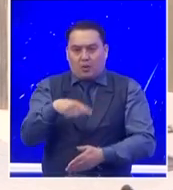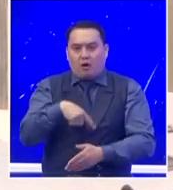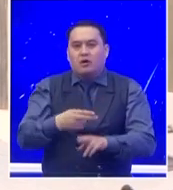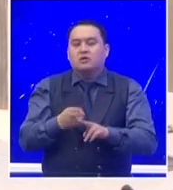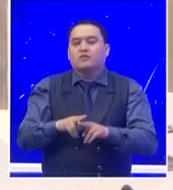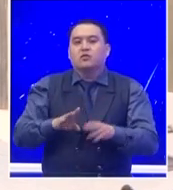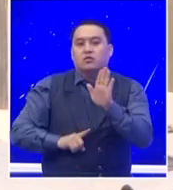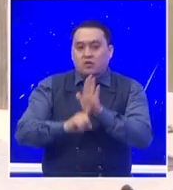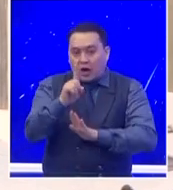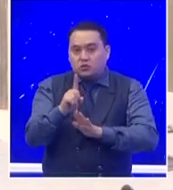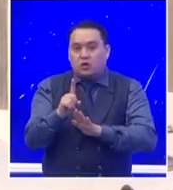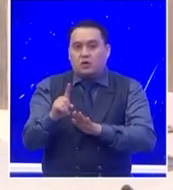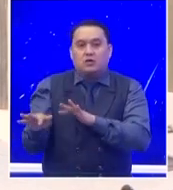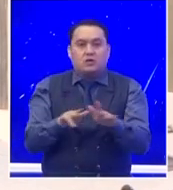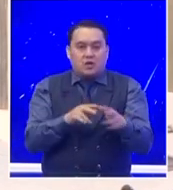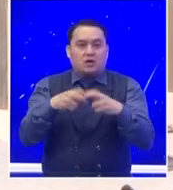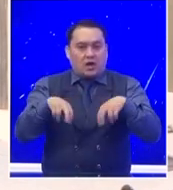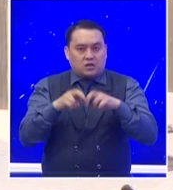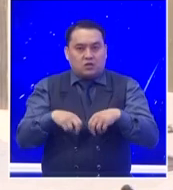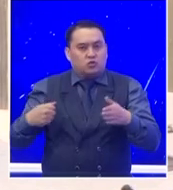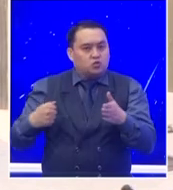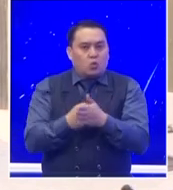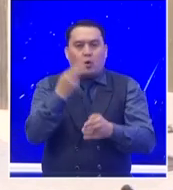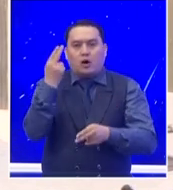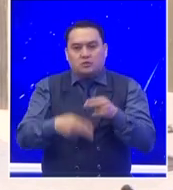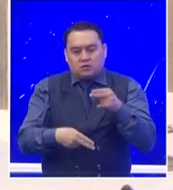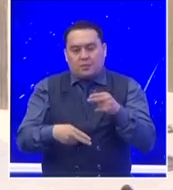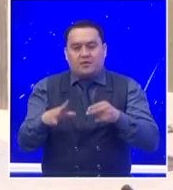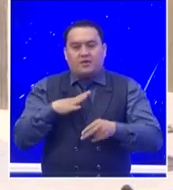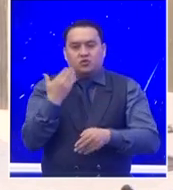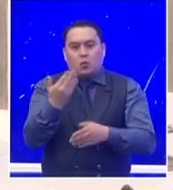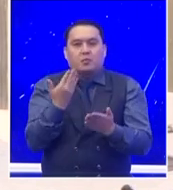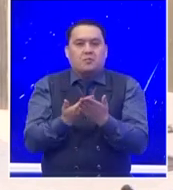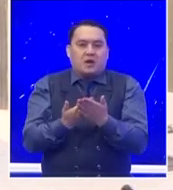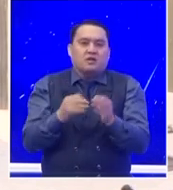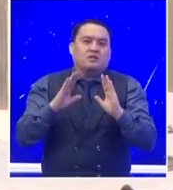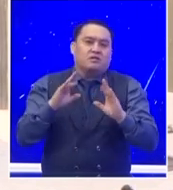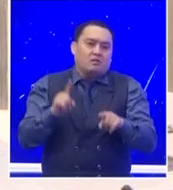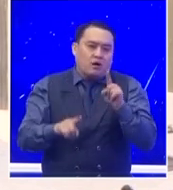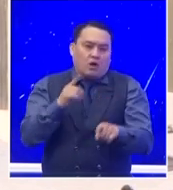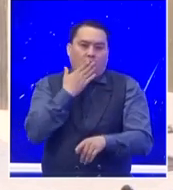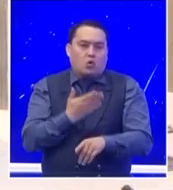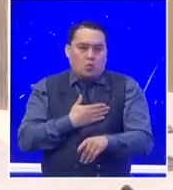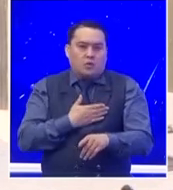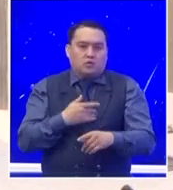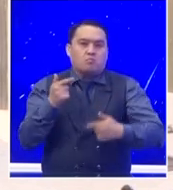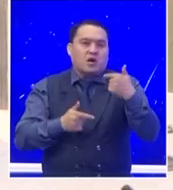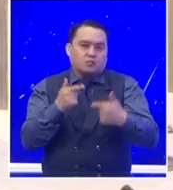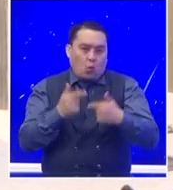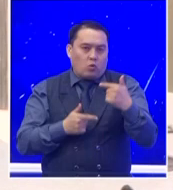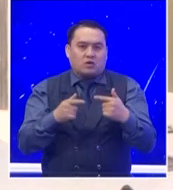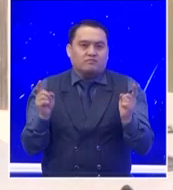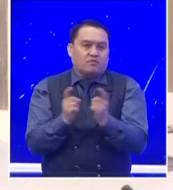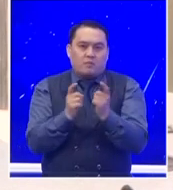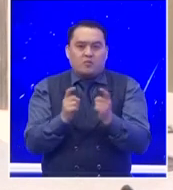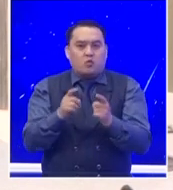вот начала одно уголовное дело расследовать, и вот до конца добивает. Где-то момент даже она любит даже и поспорить. Все